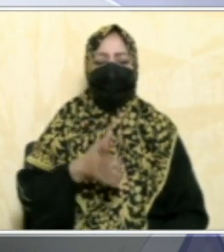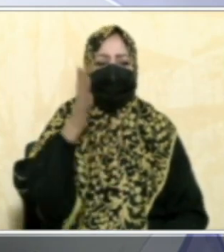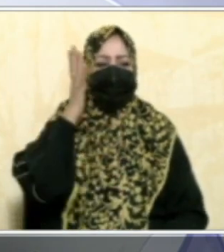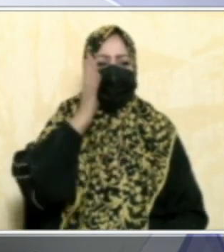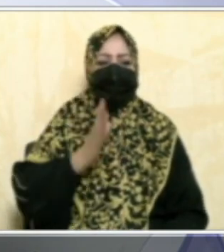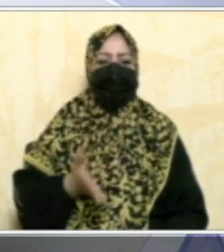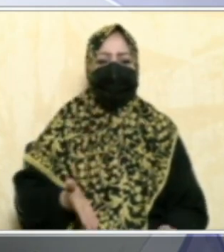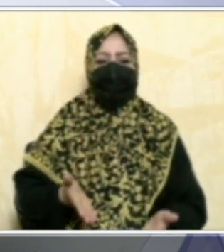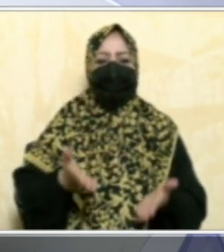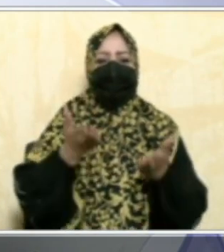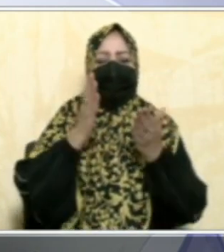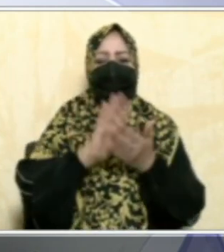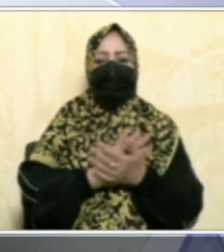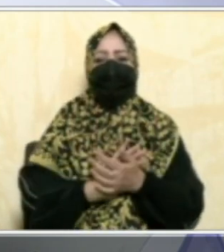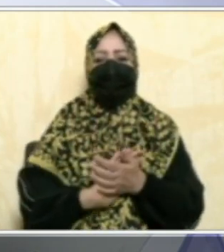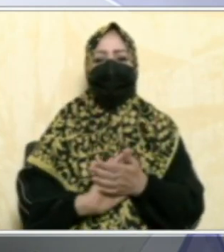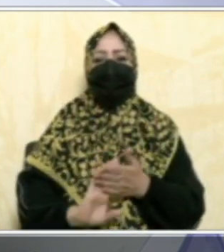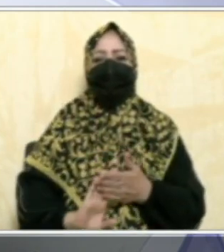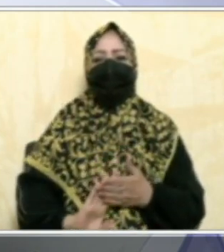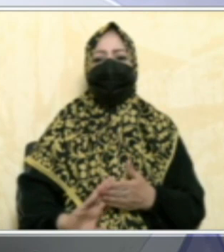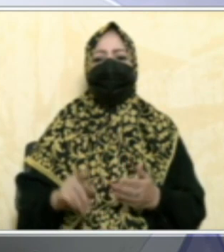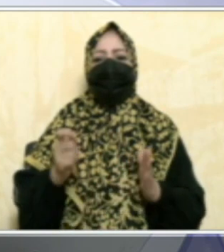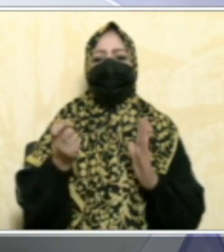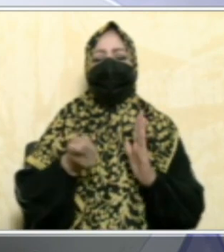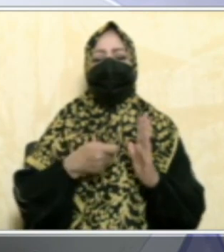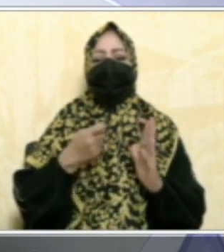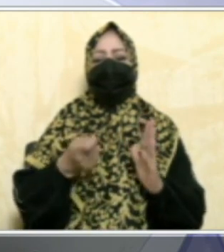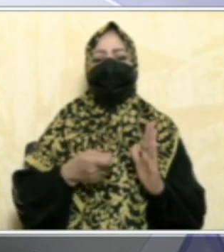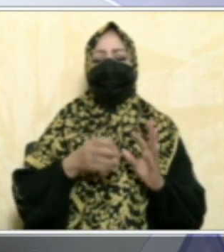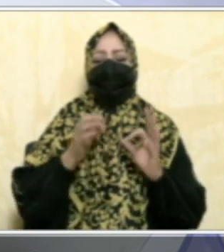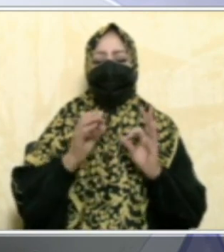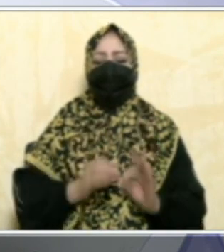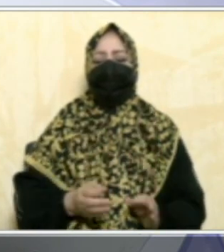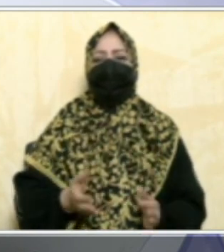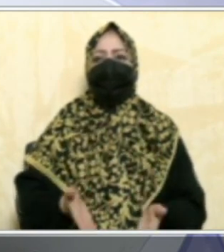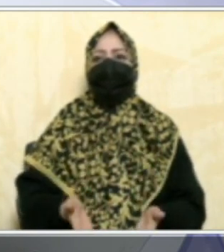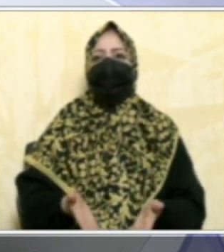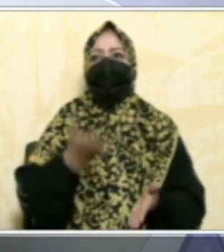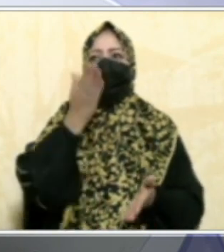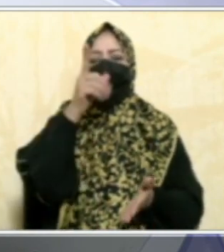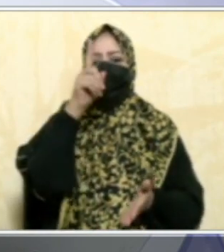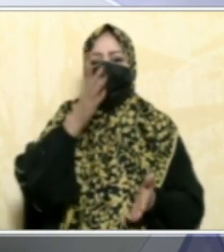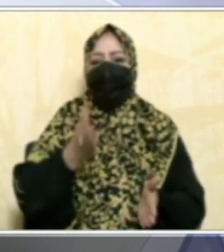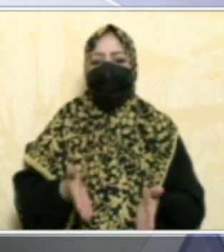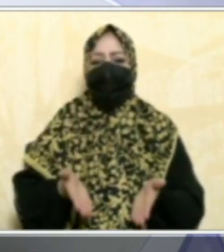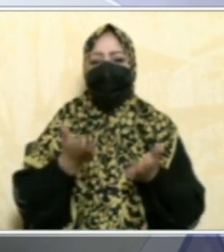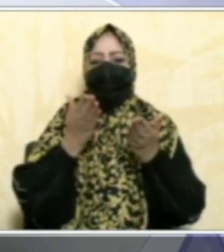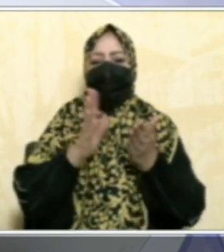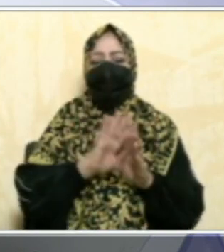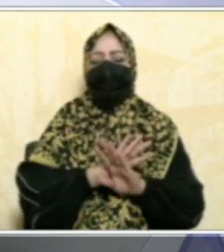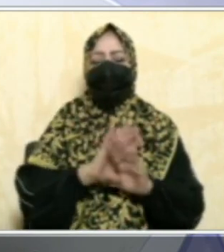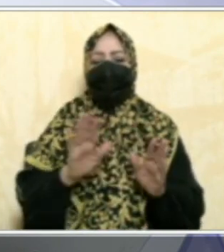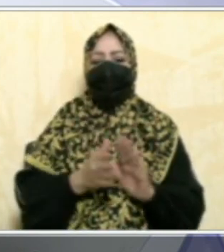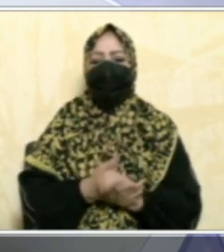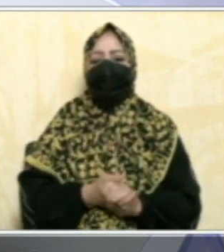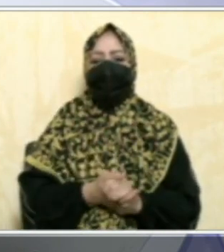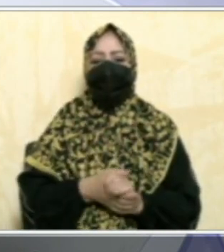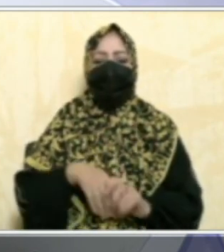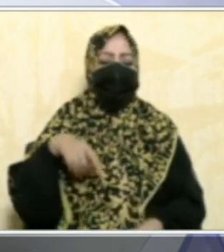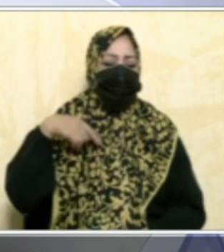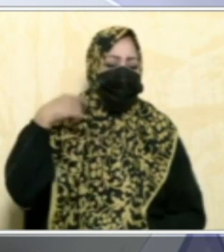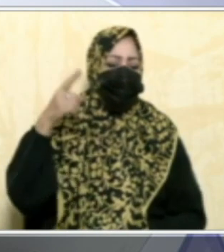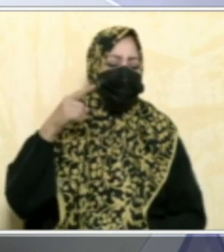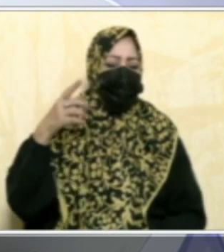المكتوبة، يعني ما دام أقيمت الصلاة لا تنشغل بغيرها، عليك بالمكتوبة فقط، تصلي